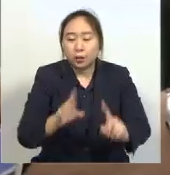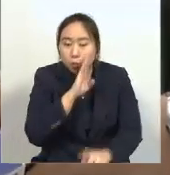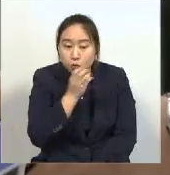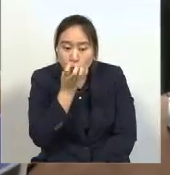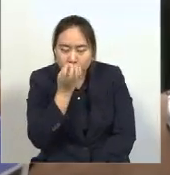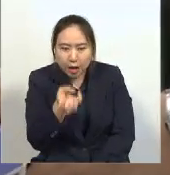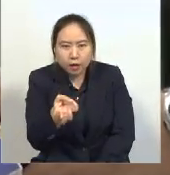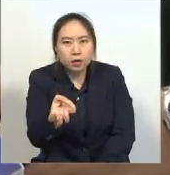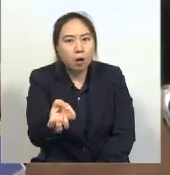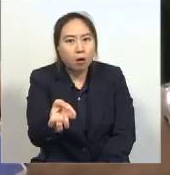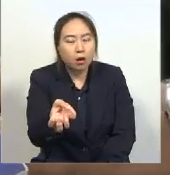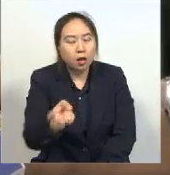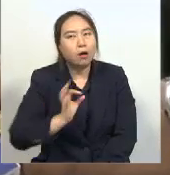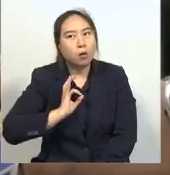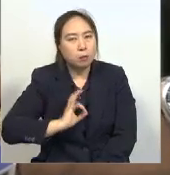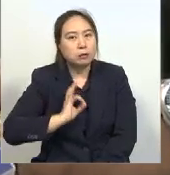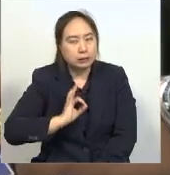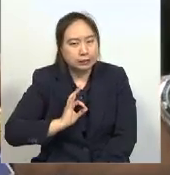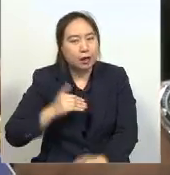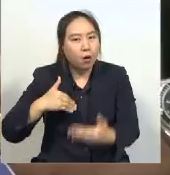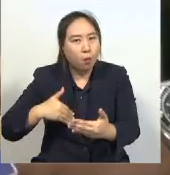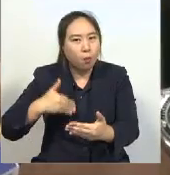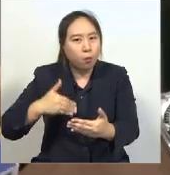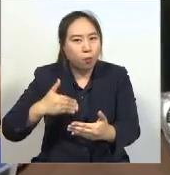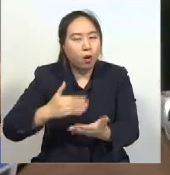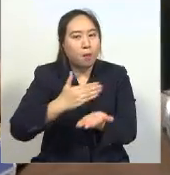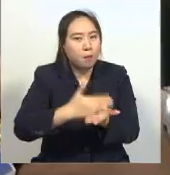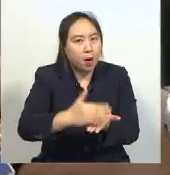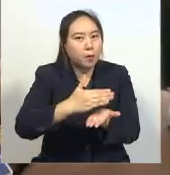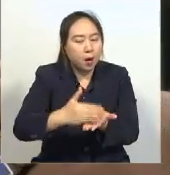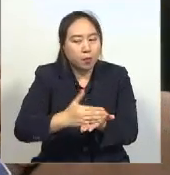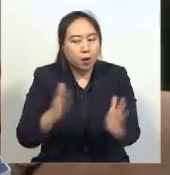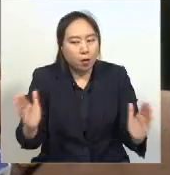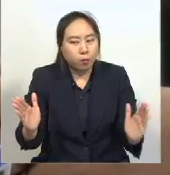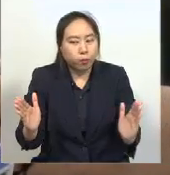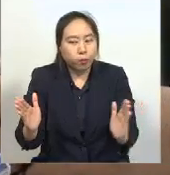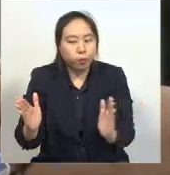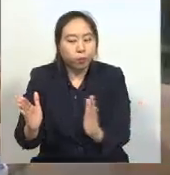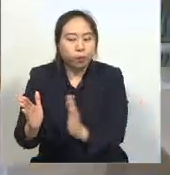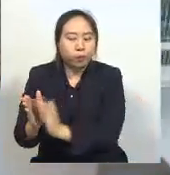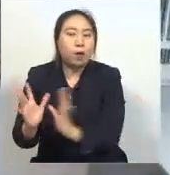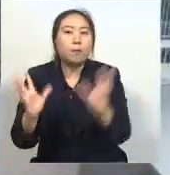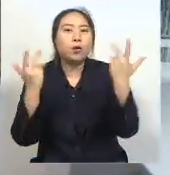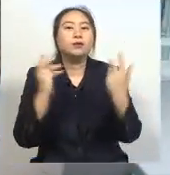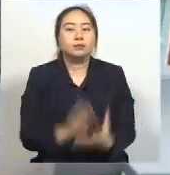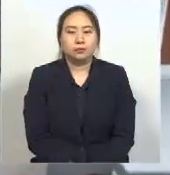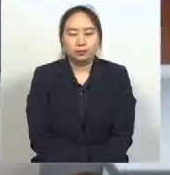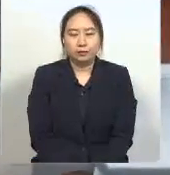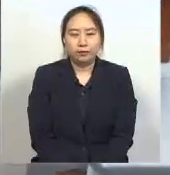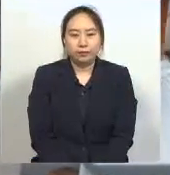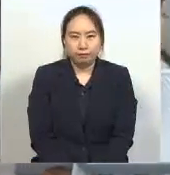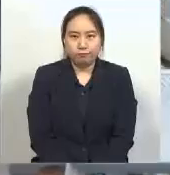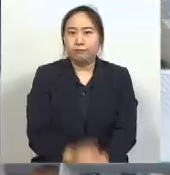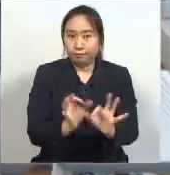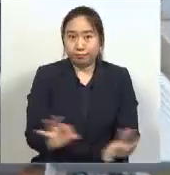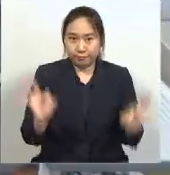มีความรู้สึกว่าความหวังว่ามันใกล้ไงคะว่าส่งไปได้ไม่กี่ปีก็จบแล้วอะไรอย่างเงี้ยค่ะ โดยมีเงื่อน